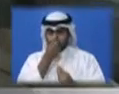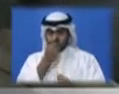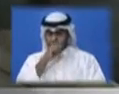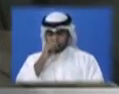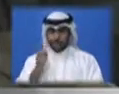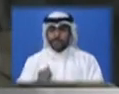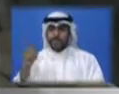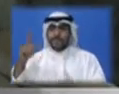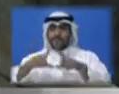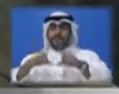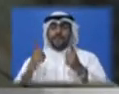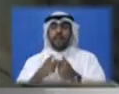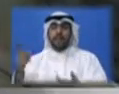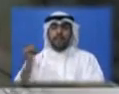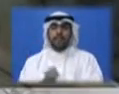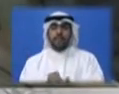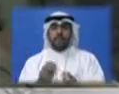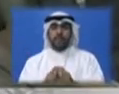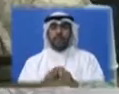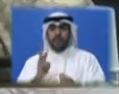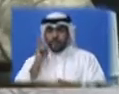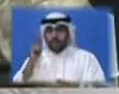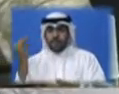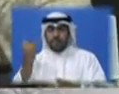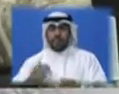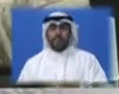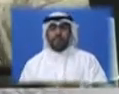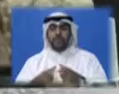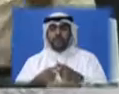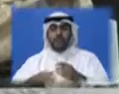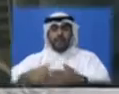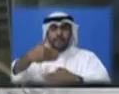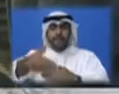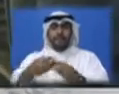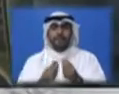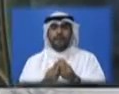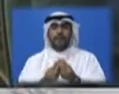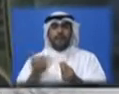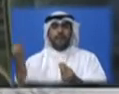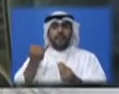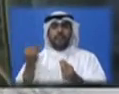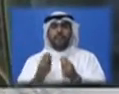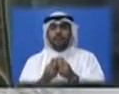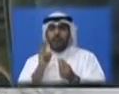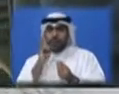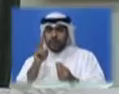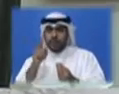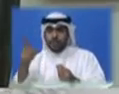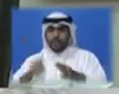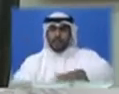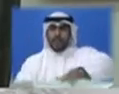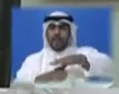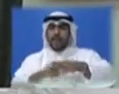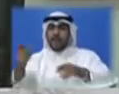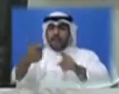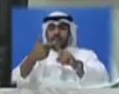المصغرة تركت للجنة التنفيذية تحديد موعد الاجتماع القادم للاتحاد البرلماني العربي، وقد أثنى الأمين العام للاتحاد